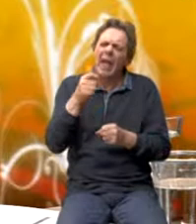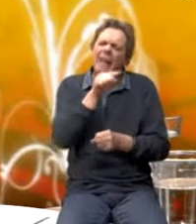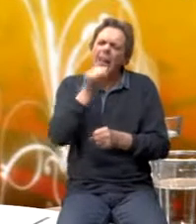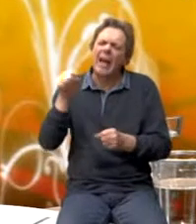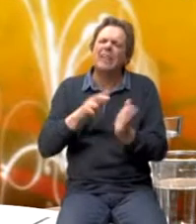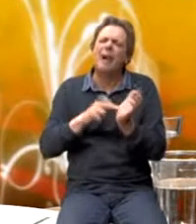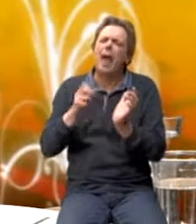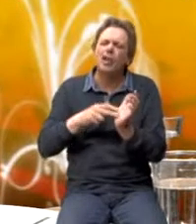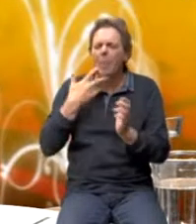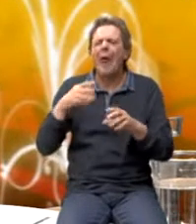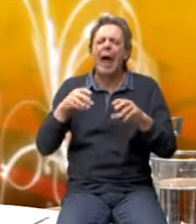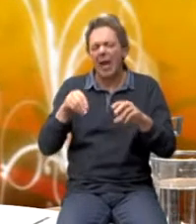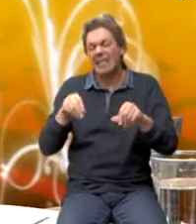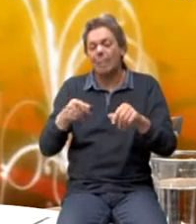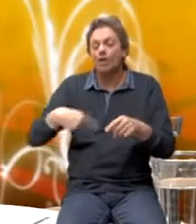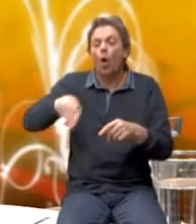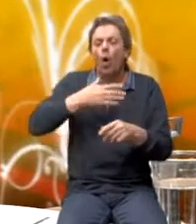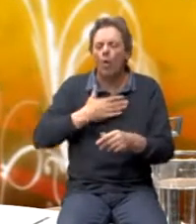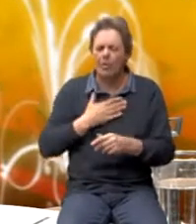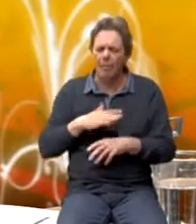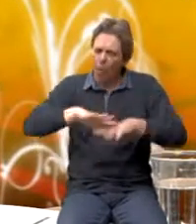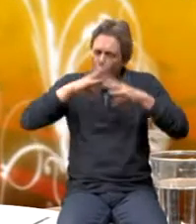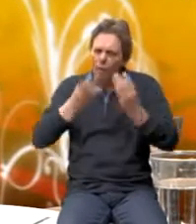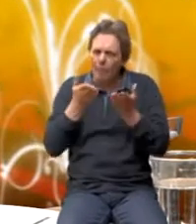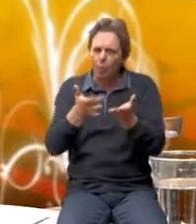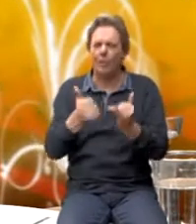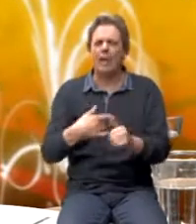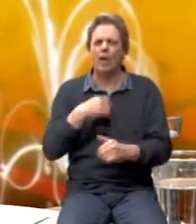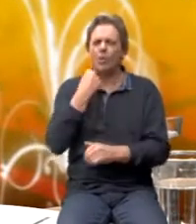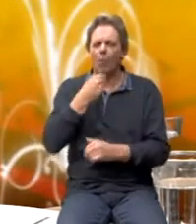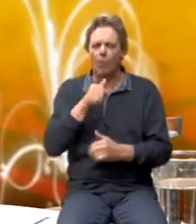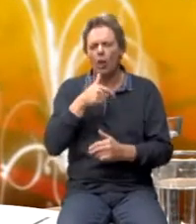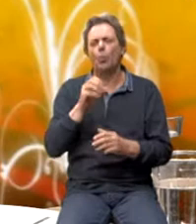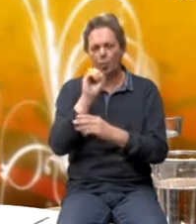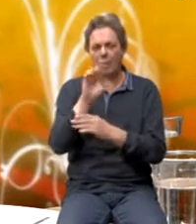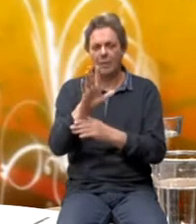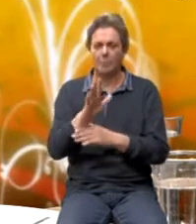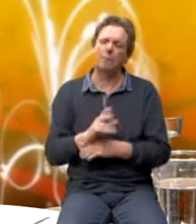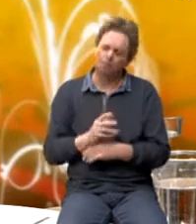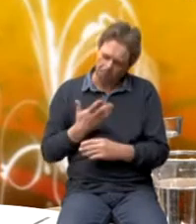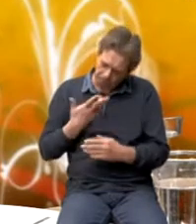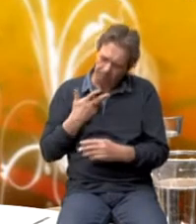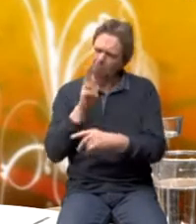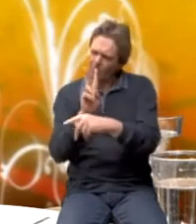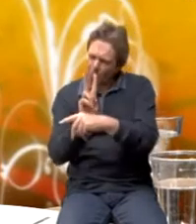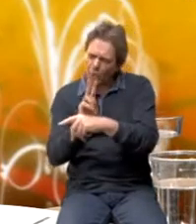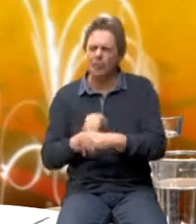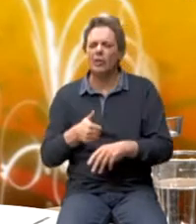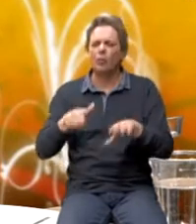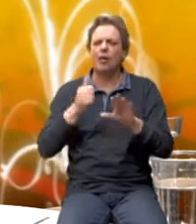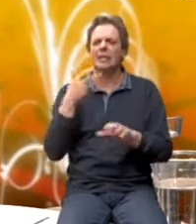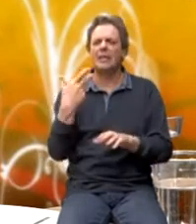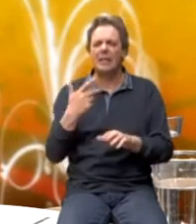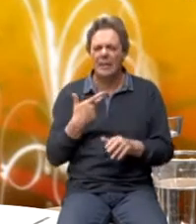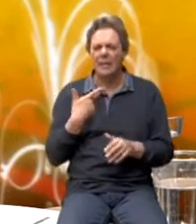način na zemljište oko sebe. Prema tome, o svemu tome ćemo danas govoriti u emisiji. Budite pažljivi. U 16.30 ćemo